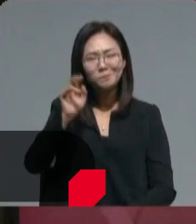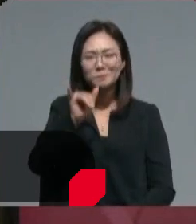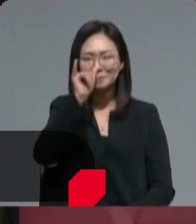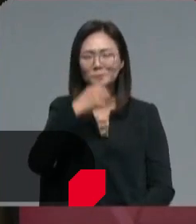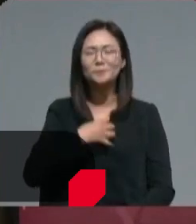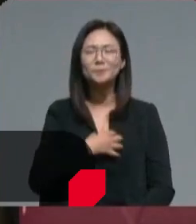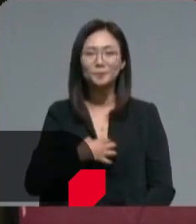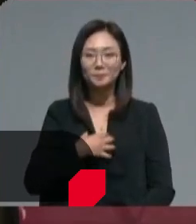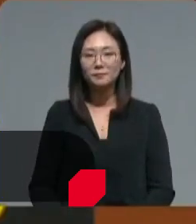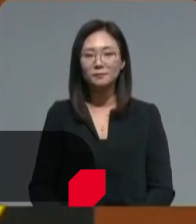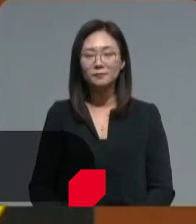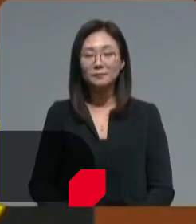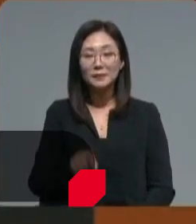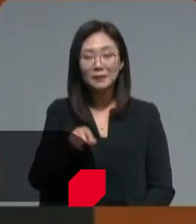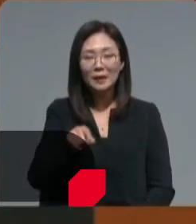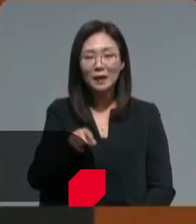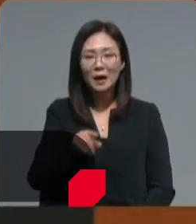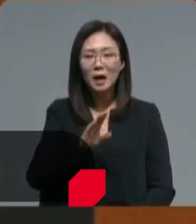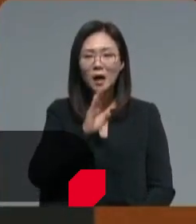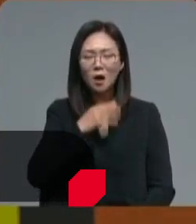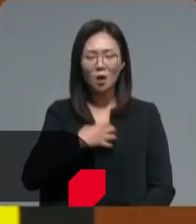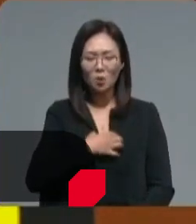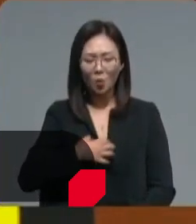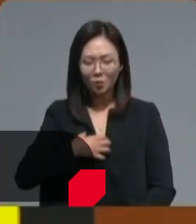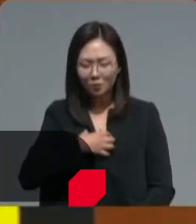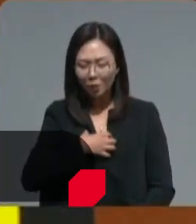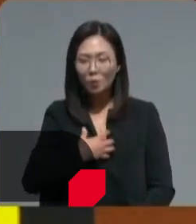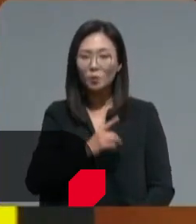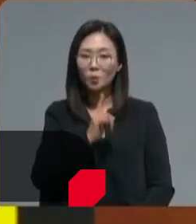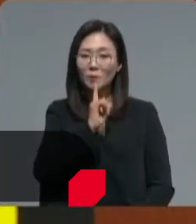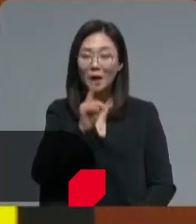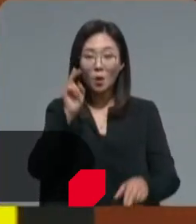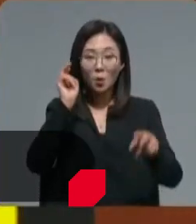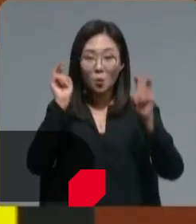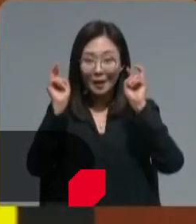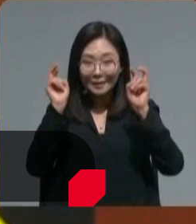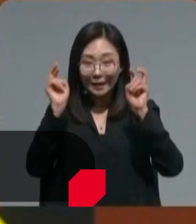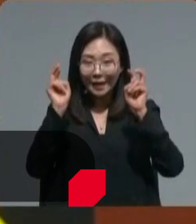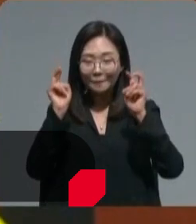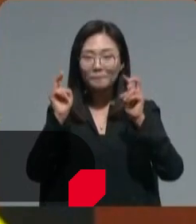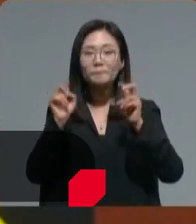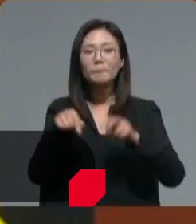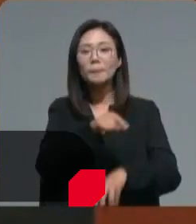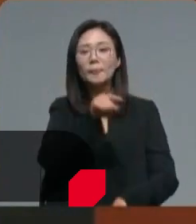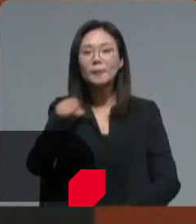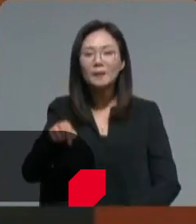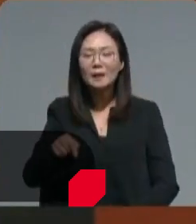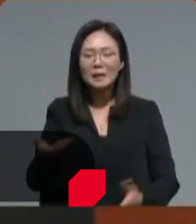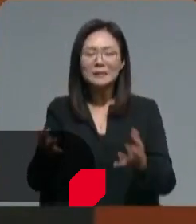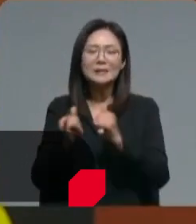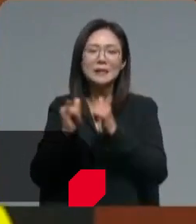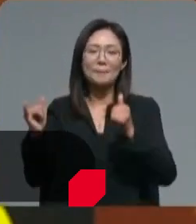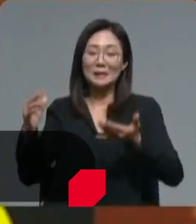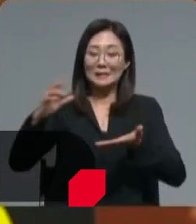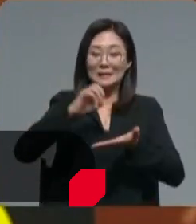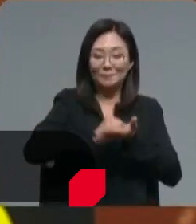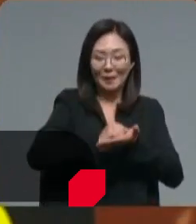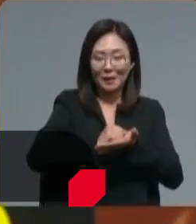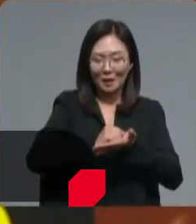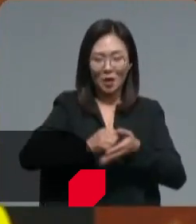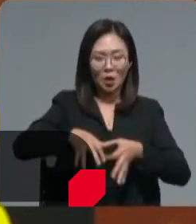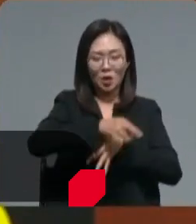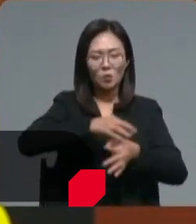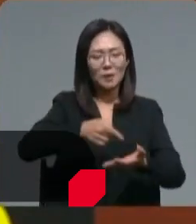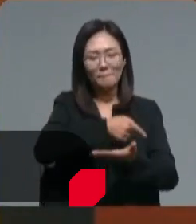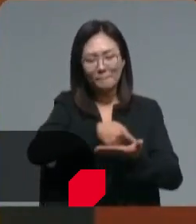가지 우려들이 많고 제일 걱정되는 시나리오는 기업들이 민노총의 지배를 당해서 경제에